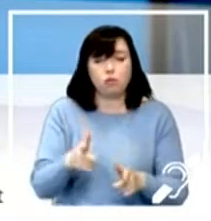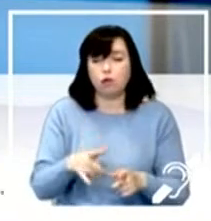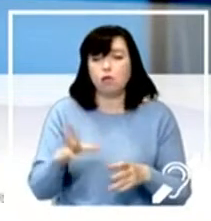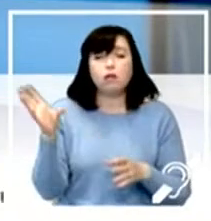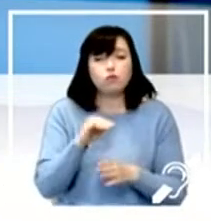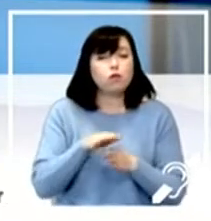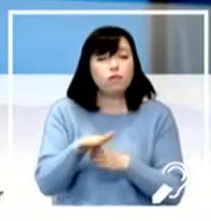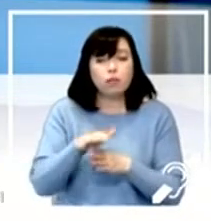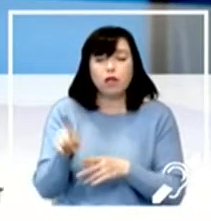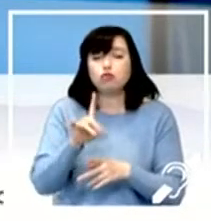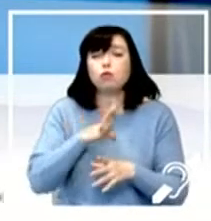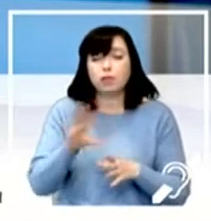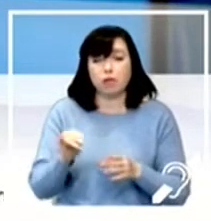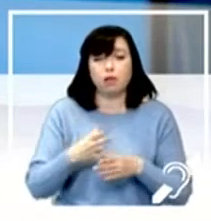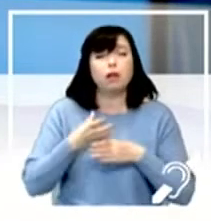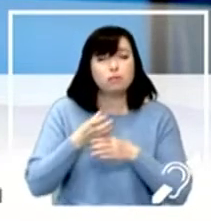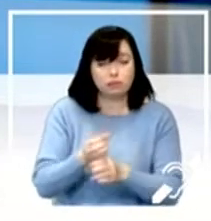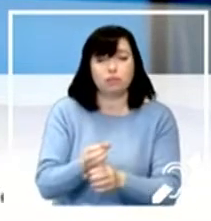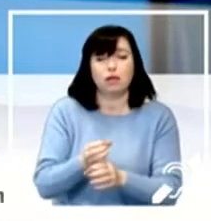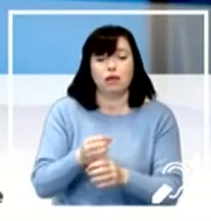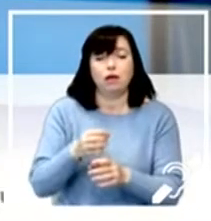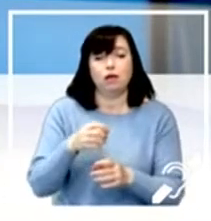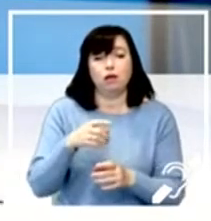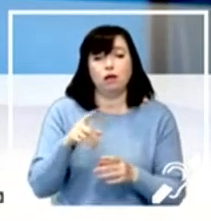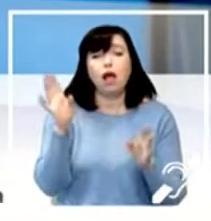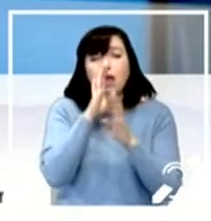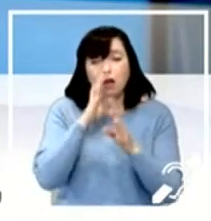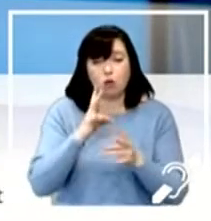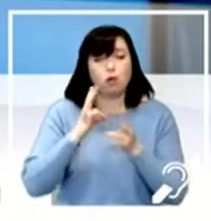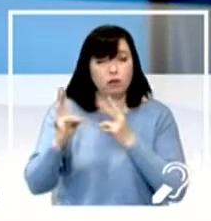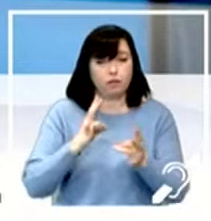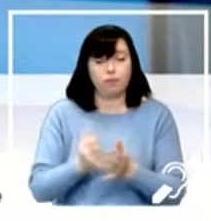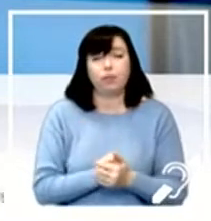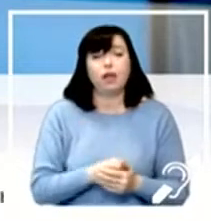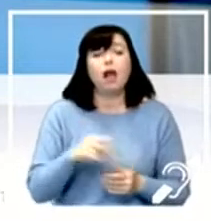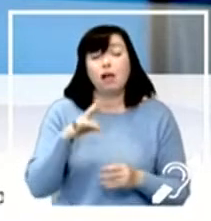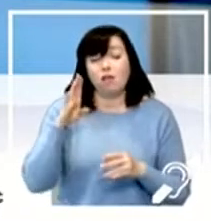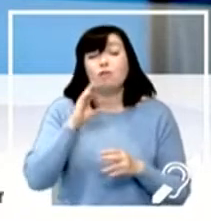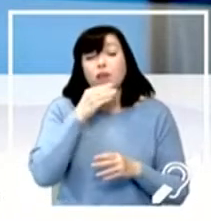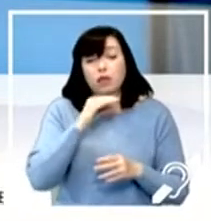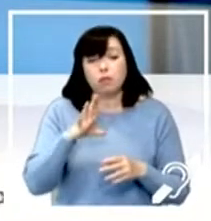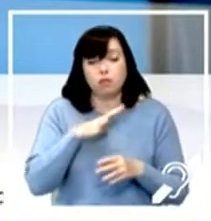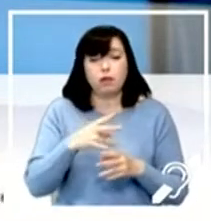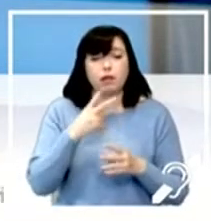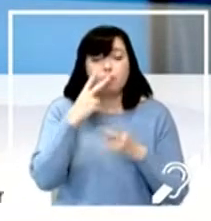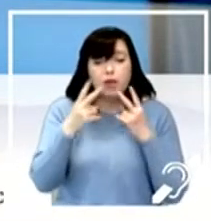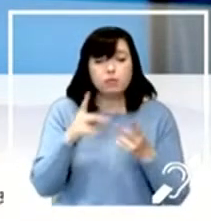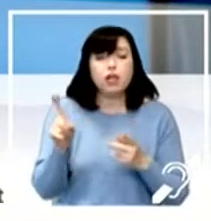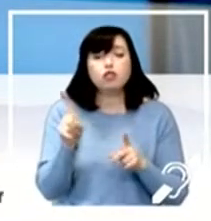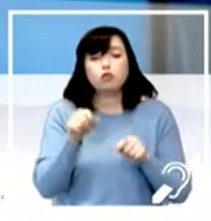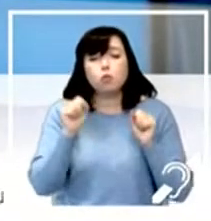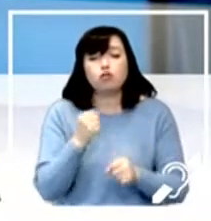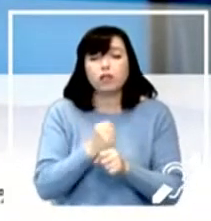reducerea riscului dezastrelor naturale. Liderii lumii reuniți la Sharm el-Sheikh au putut discuta aspecte legate de adaptarea